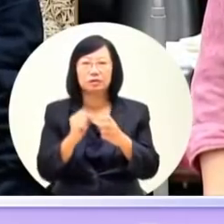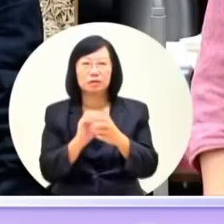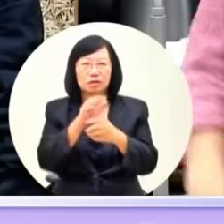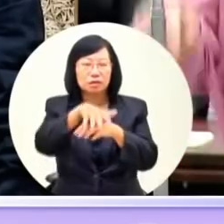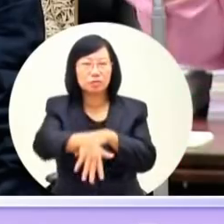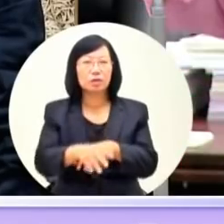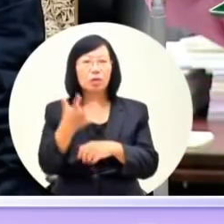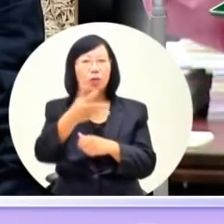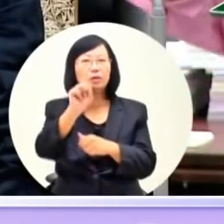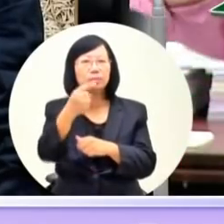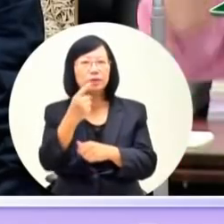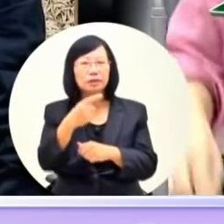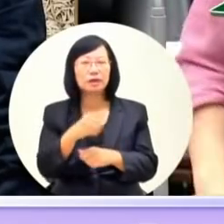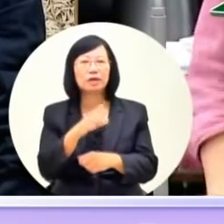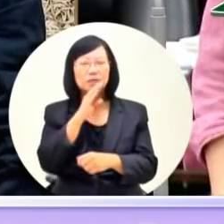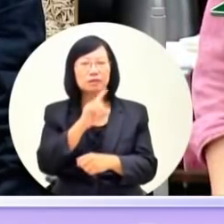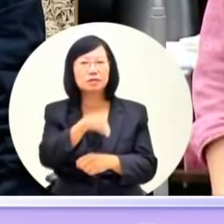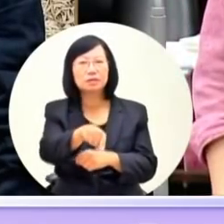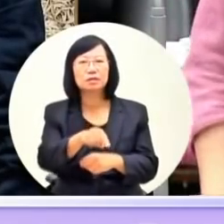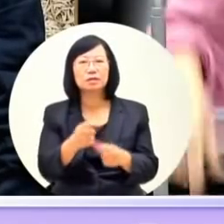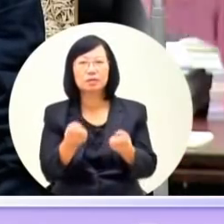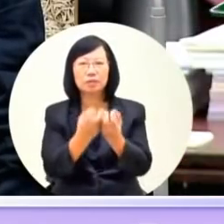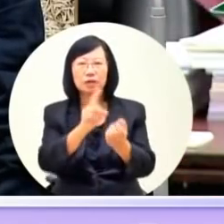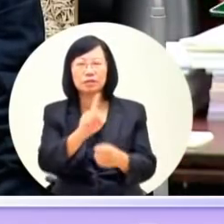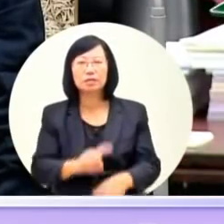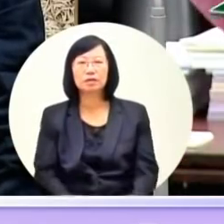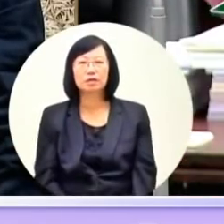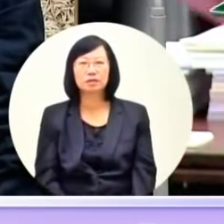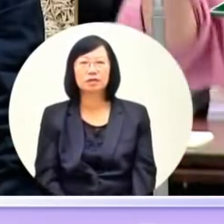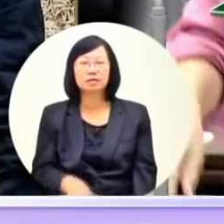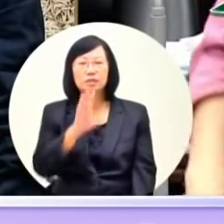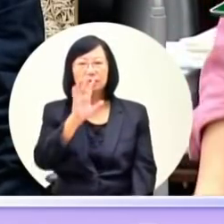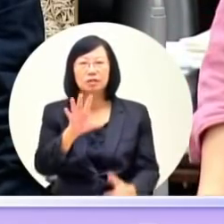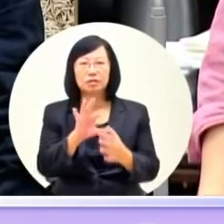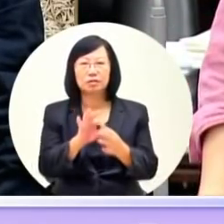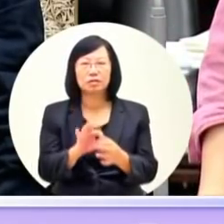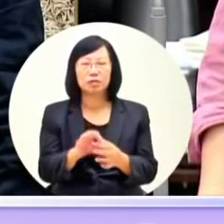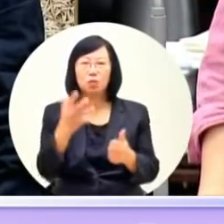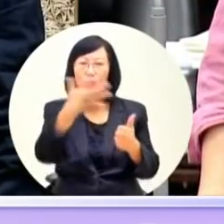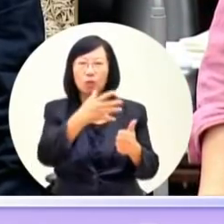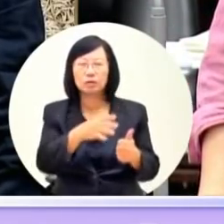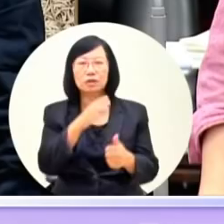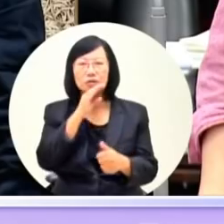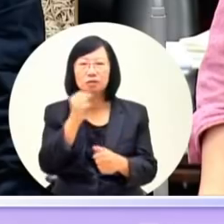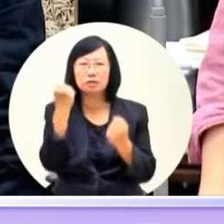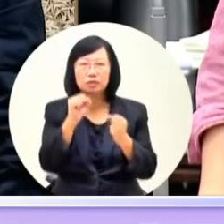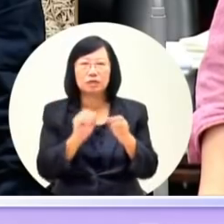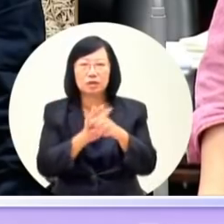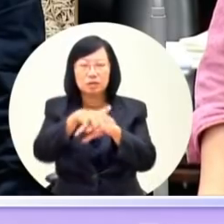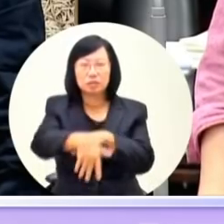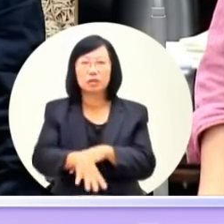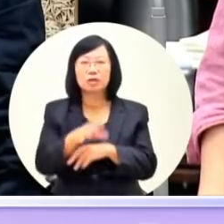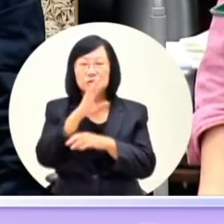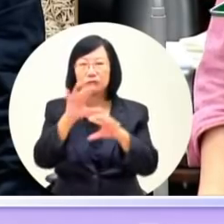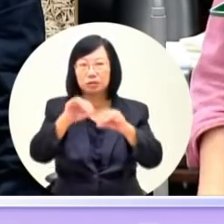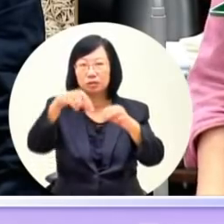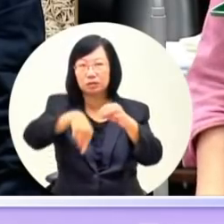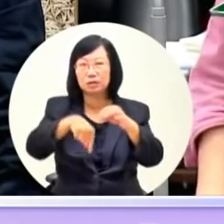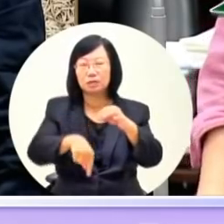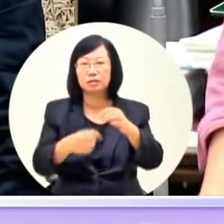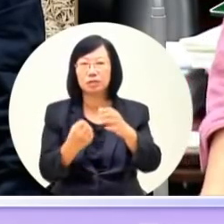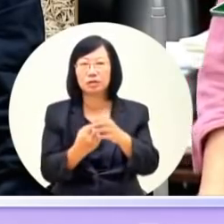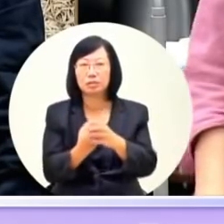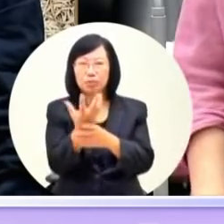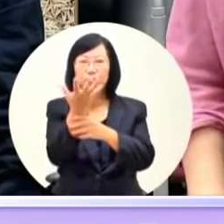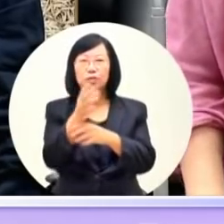柿子挑软的吃，把公务人员当成像自己的下人还是奴隶一样， 不去检讨政府的施政，要如何